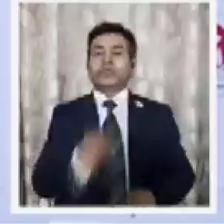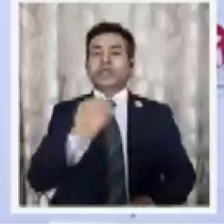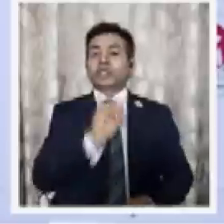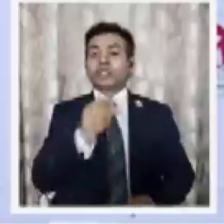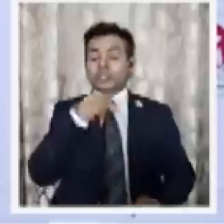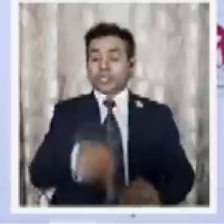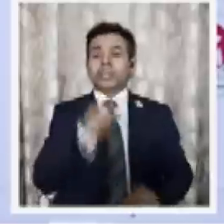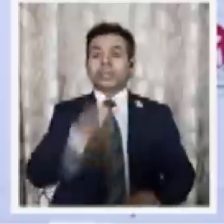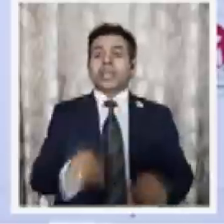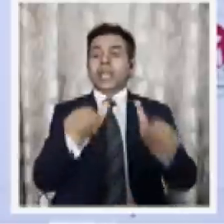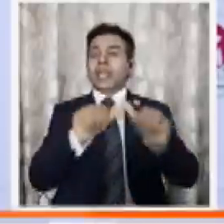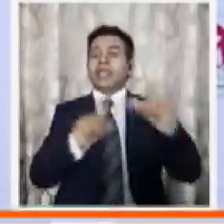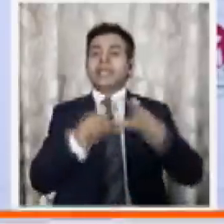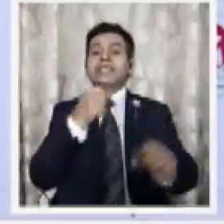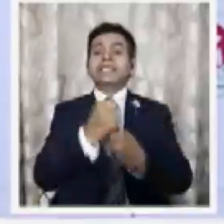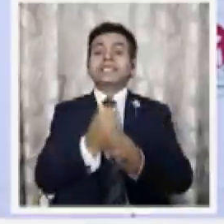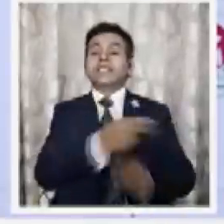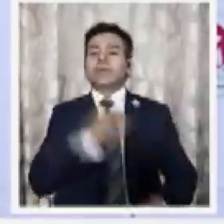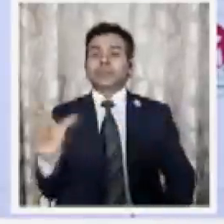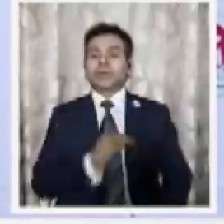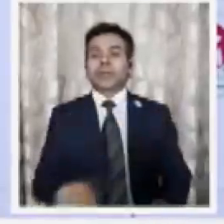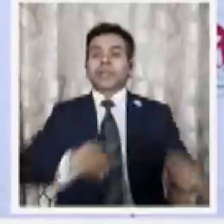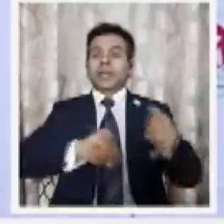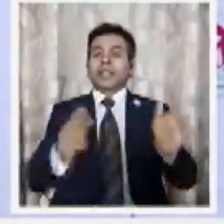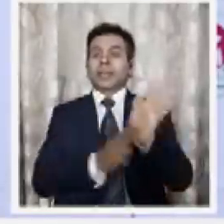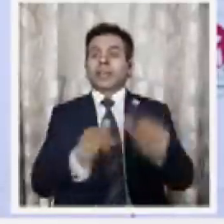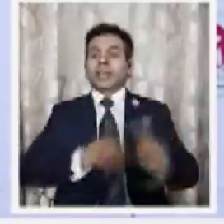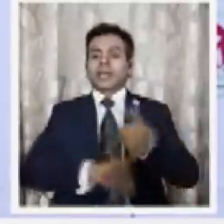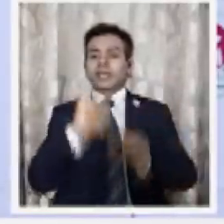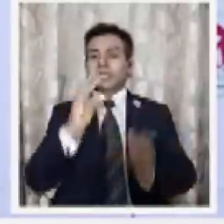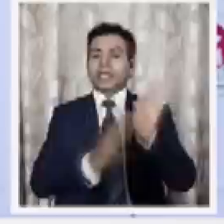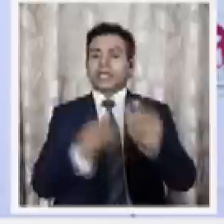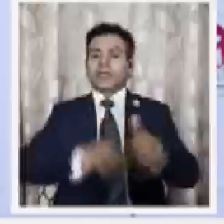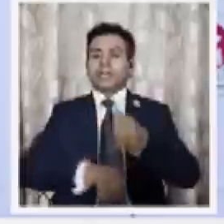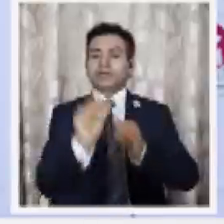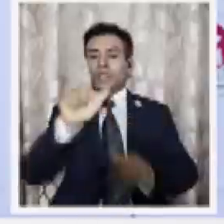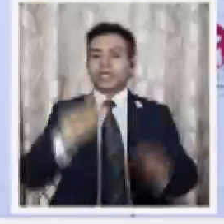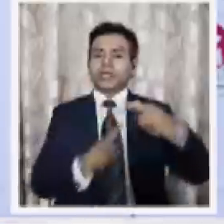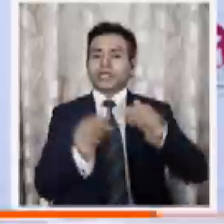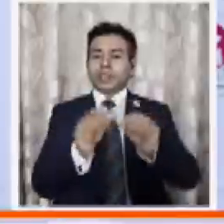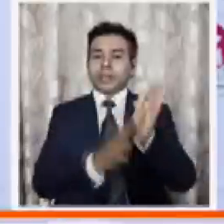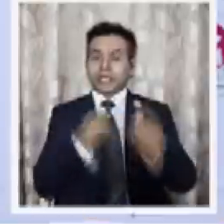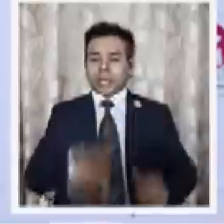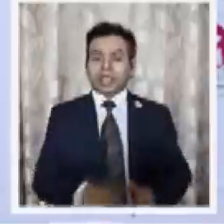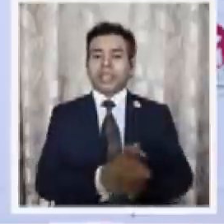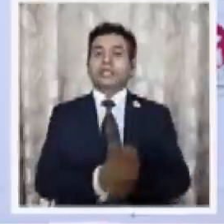স্বাস্থ্য অধিদপ্তর থেকে আমি অধ্যাপক ডাক্তার নাসিমা সুলতানা, অতিরিক্ত মহাপরিচালক প্রশাসন। আজ 6 জুলাই 2020,